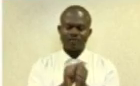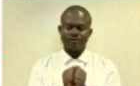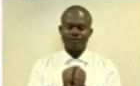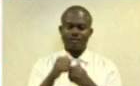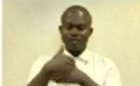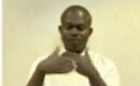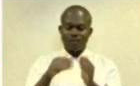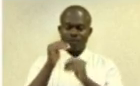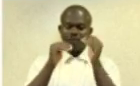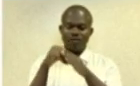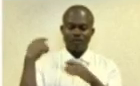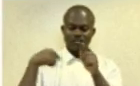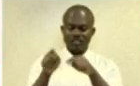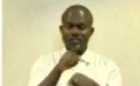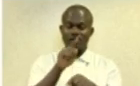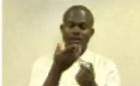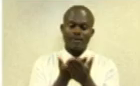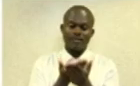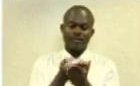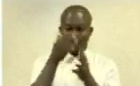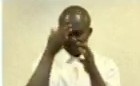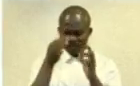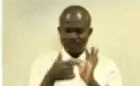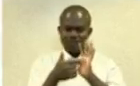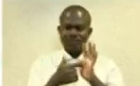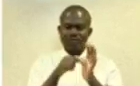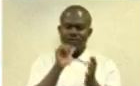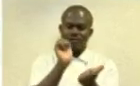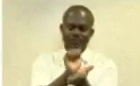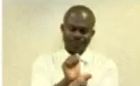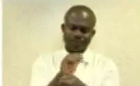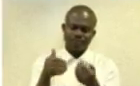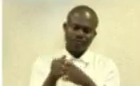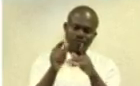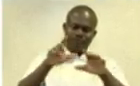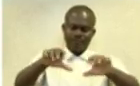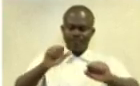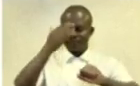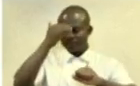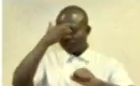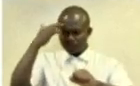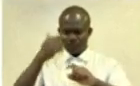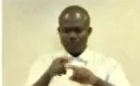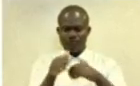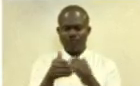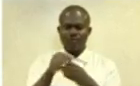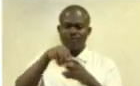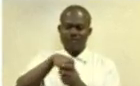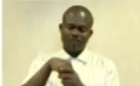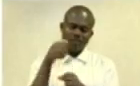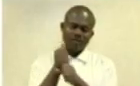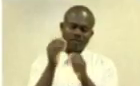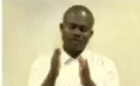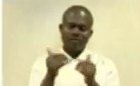Ani mchumba chukwe gorigu mshinda chaha aho awasa bichie mezo chigaga za koba tijia zivaka tiguani nyiko. Bari waje kujifata kuweri mamvu zitanduka nye zirimo na